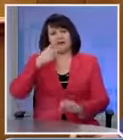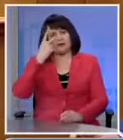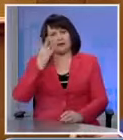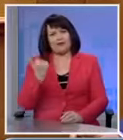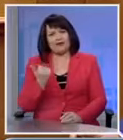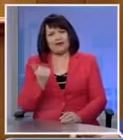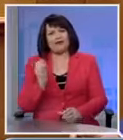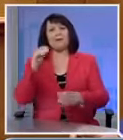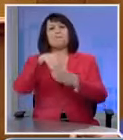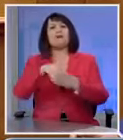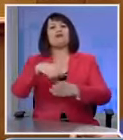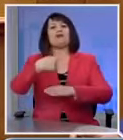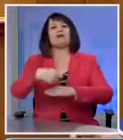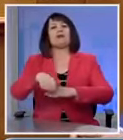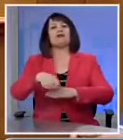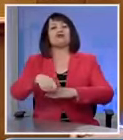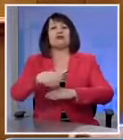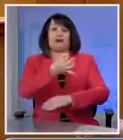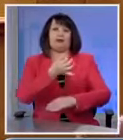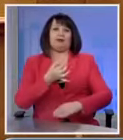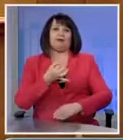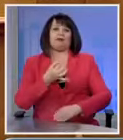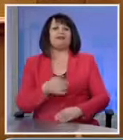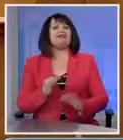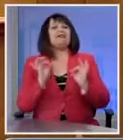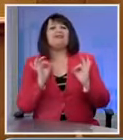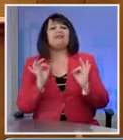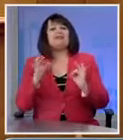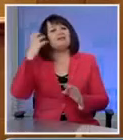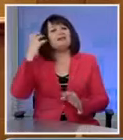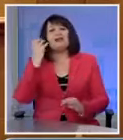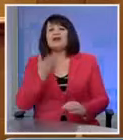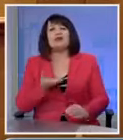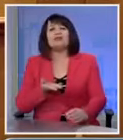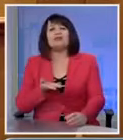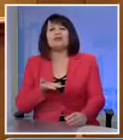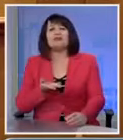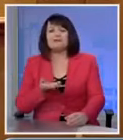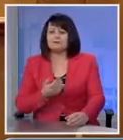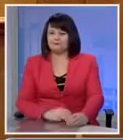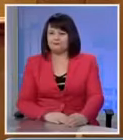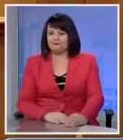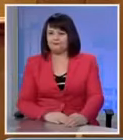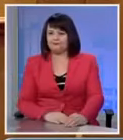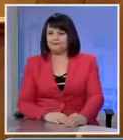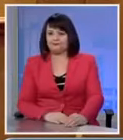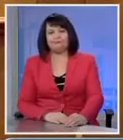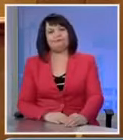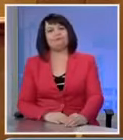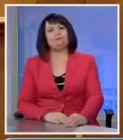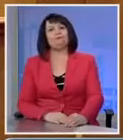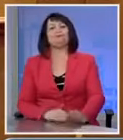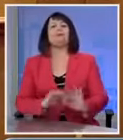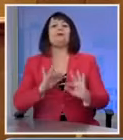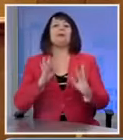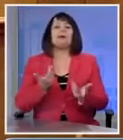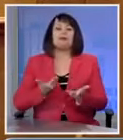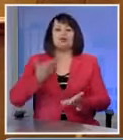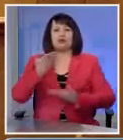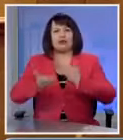να παρεμβαίνει στη δικαιοσύνη. Σε τι ακριβώς αναφέρεστε? Μήπως αναφέρεστε στις αιτήσεις που